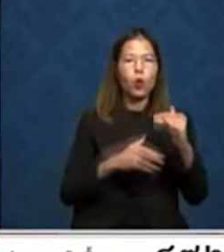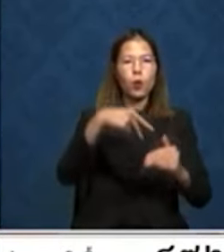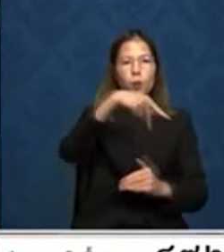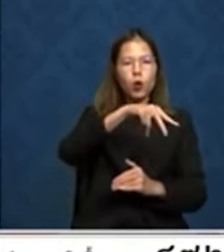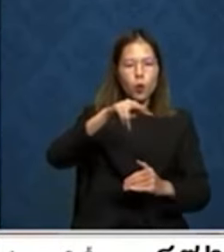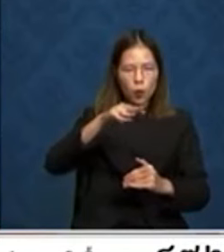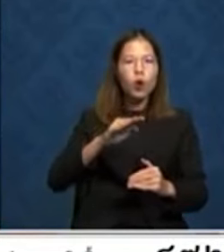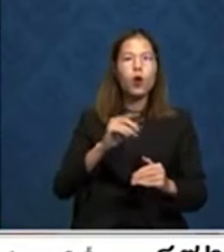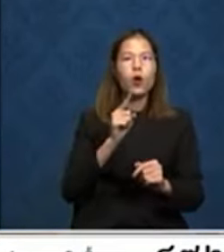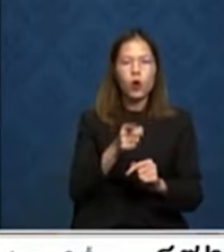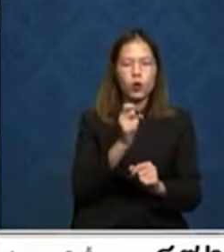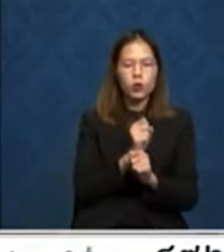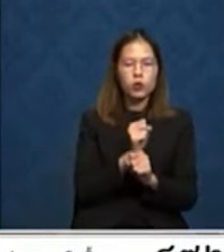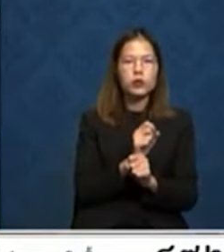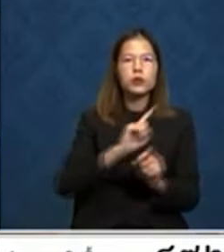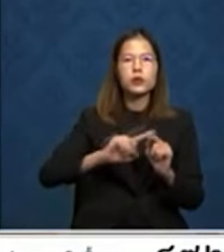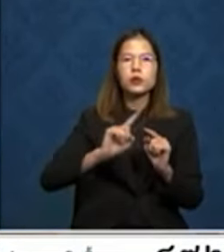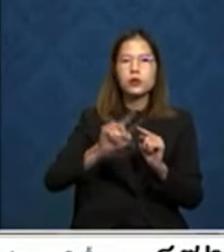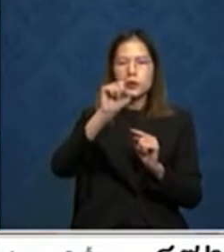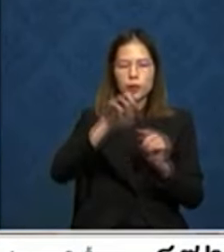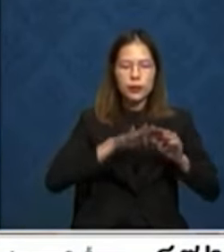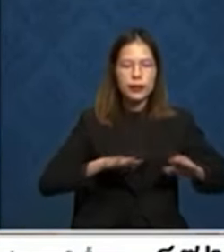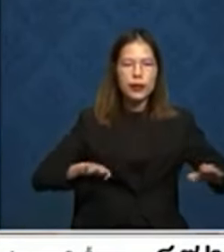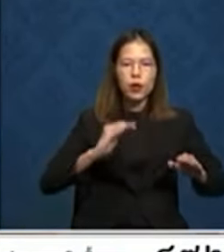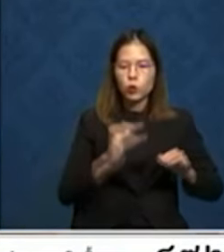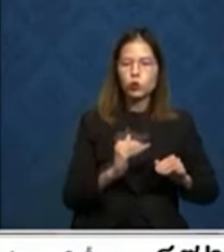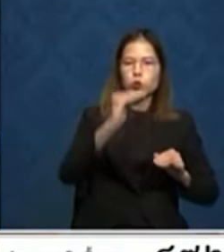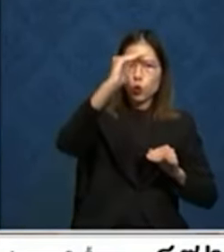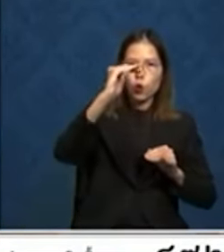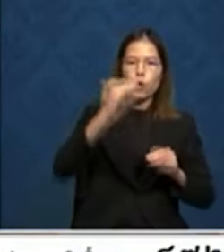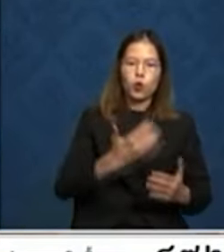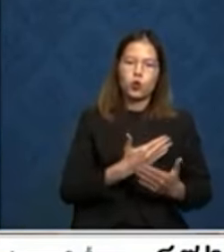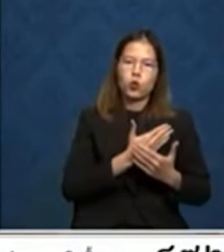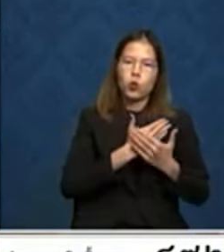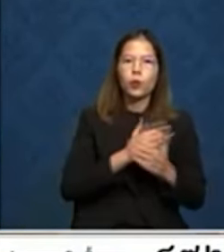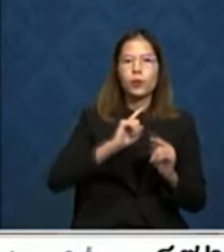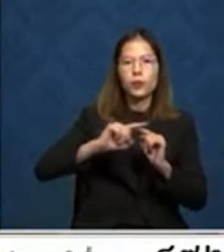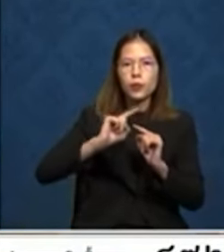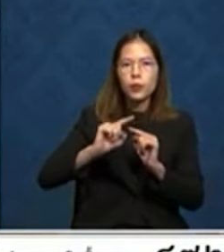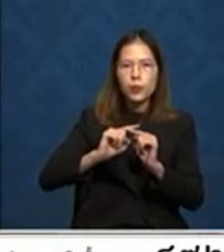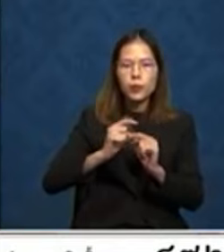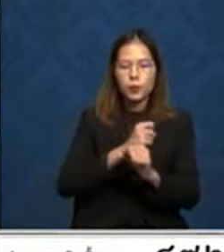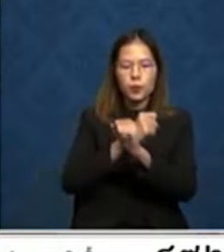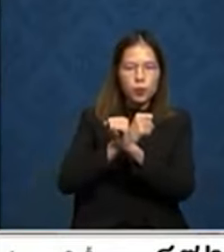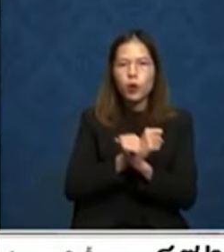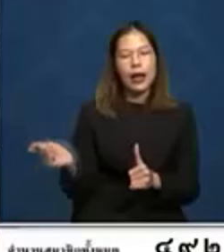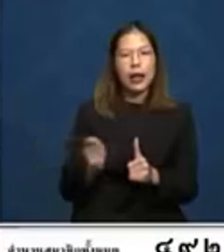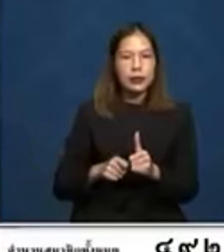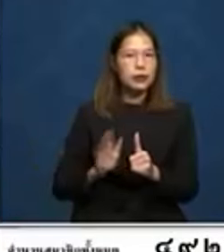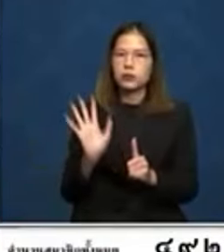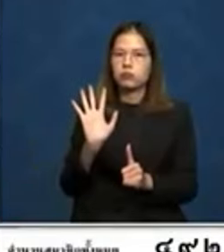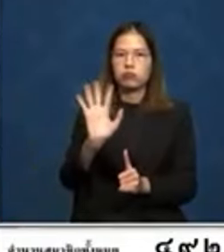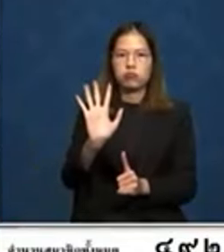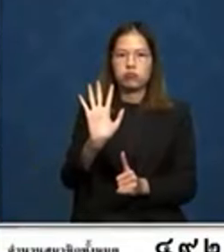พรบฉบับนี้ต่างหากที่จะทำให้เด็กของเราสามารถเติบโตได้อย่างอบอุ่นใจแล้วก็สามารถที่จะเติบโตได้อย่างปลอดภัยมากขึ้น